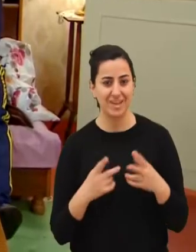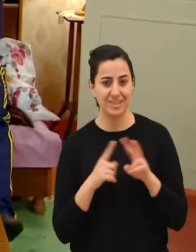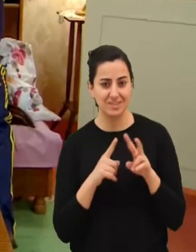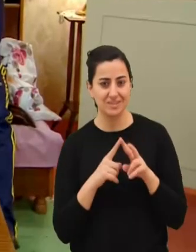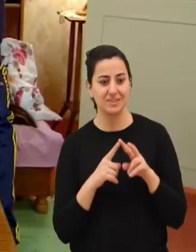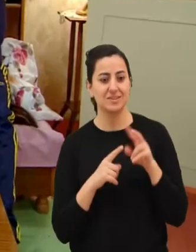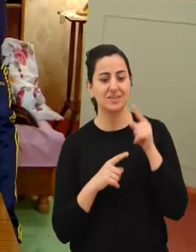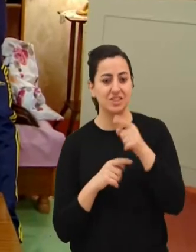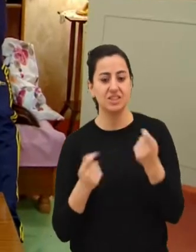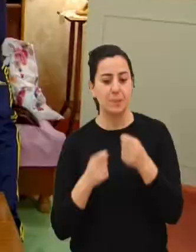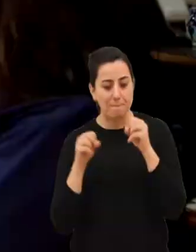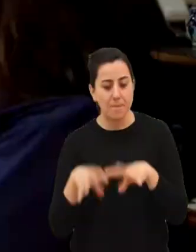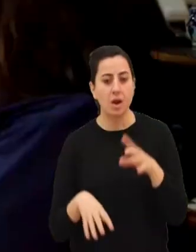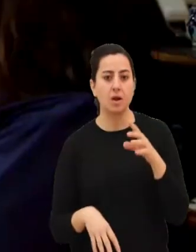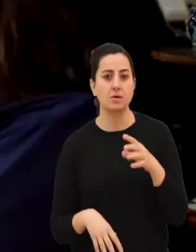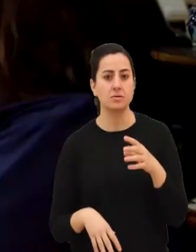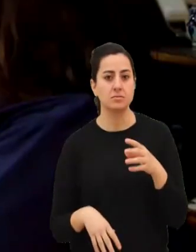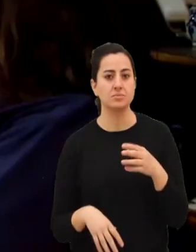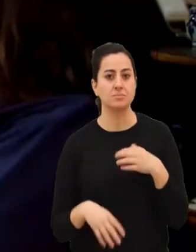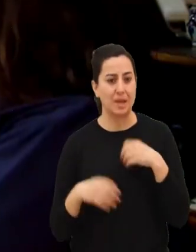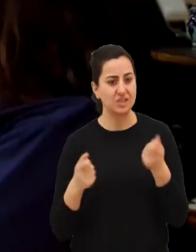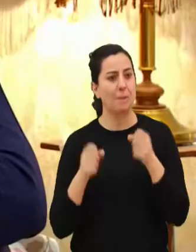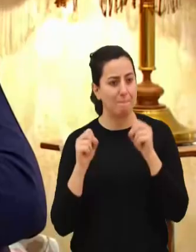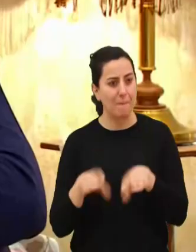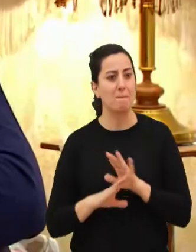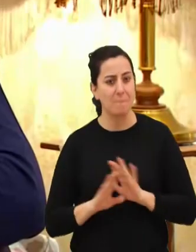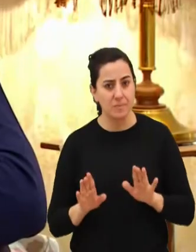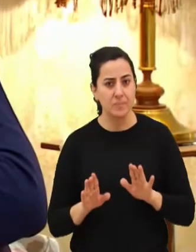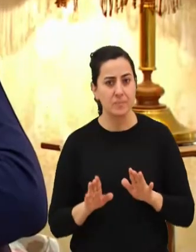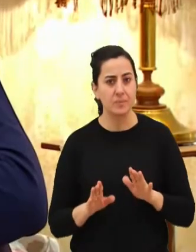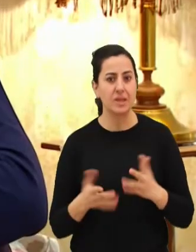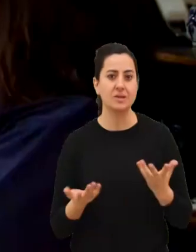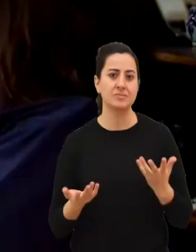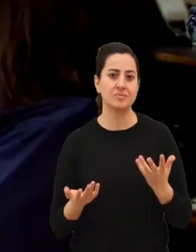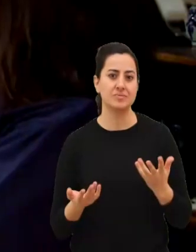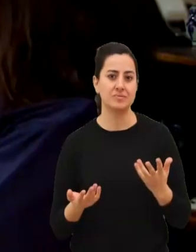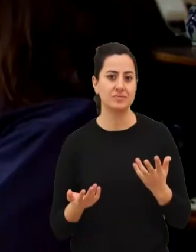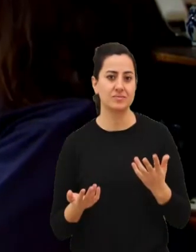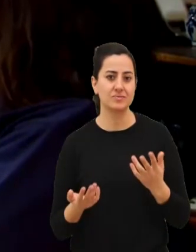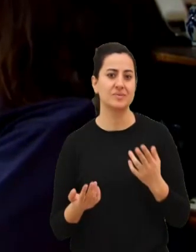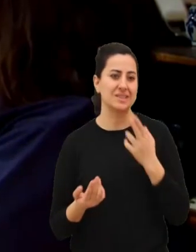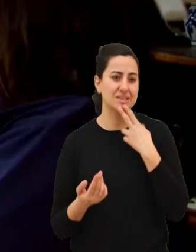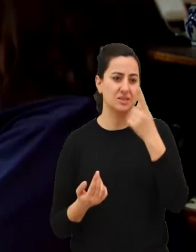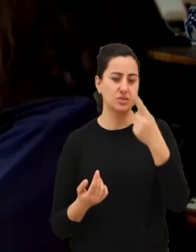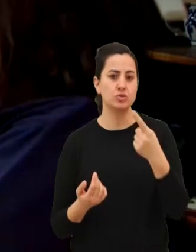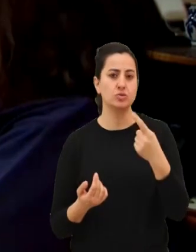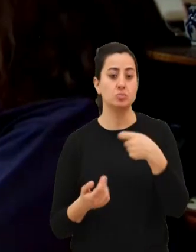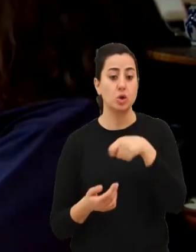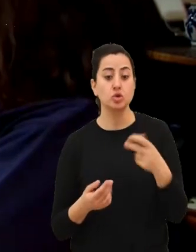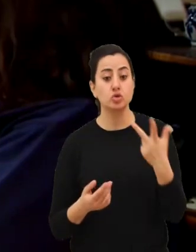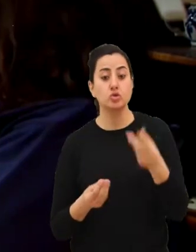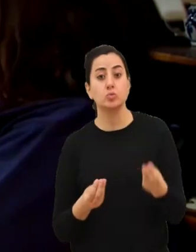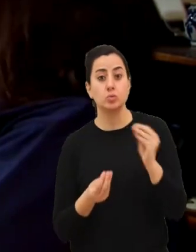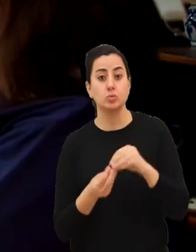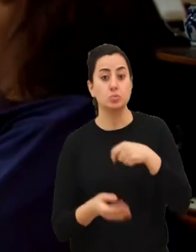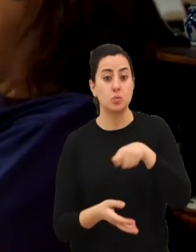yanındaki işi benim bırakmam lazımdı. Ben aslında bırakmıştım da. Da işte kız yani Neslihan Hanım öyle üç katı maaş falan